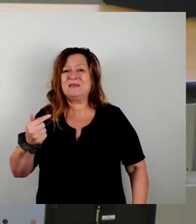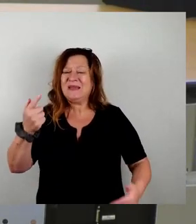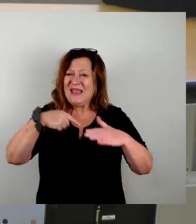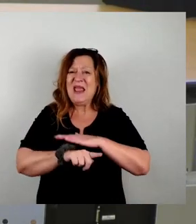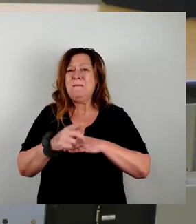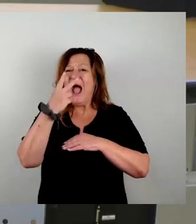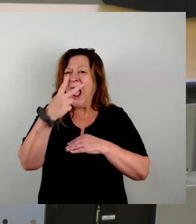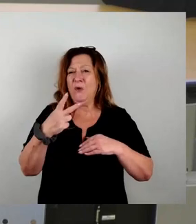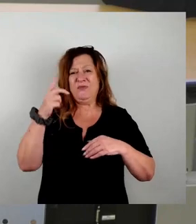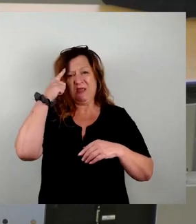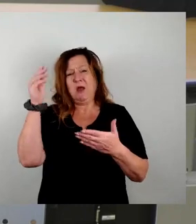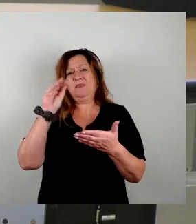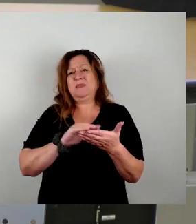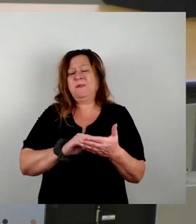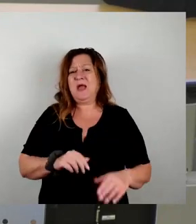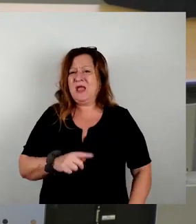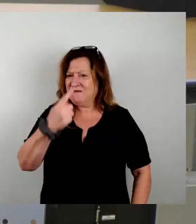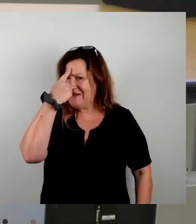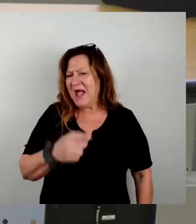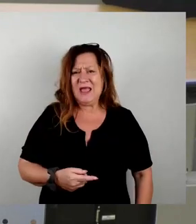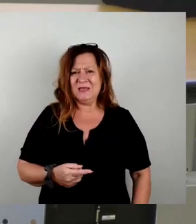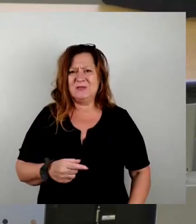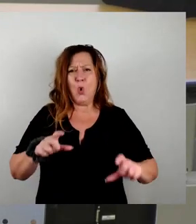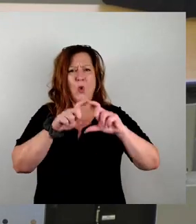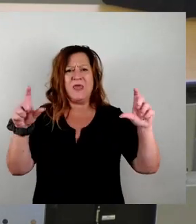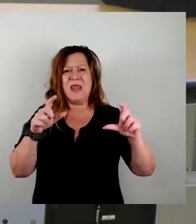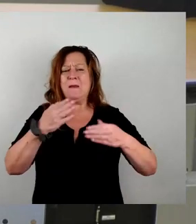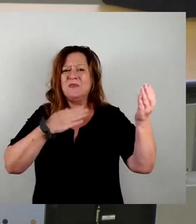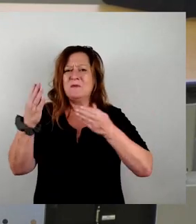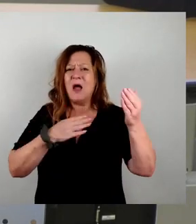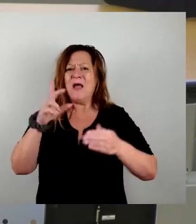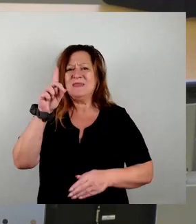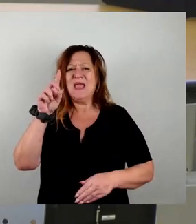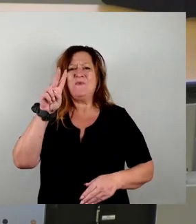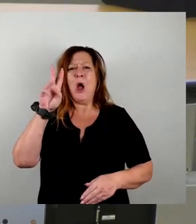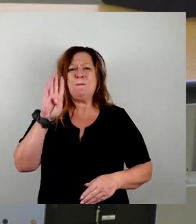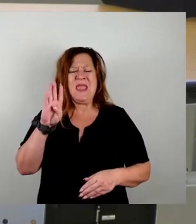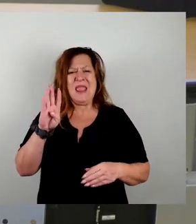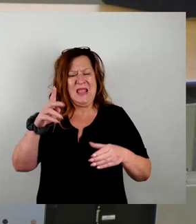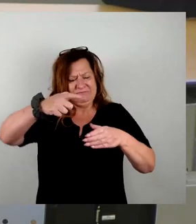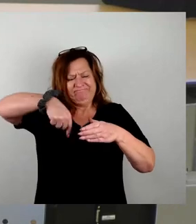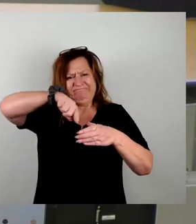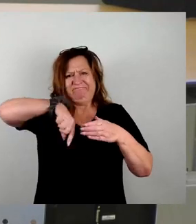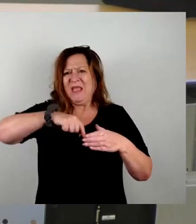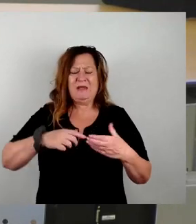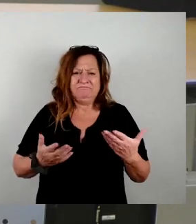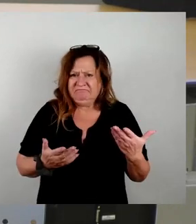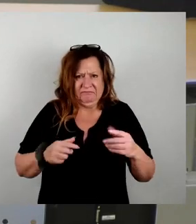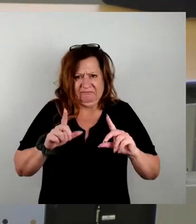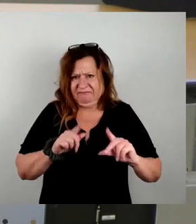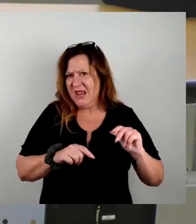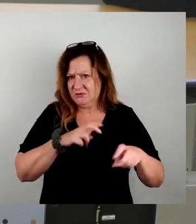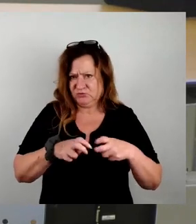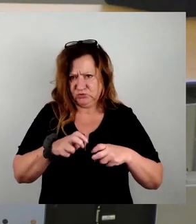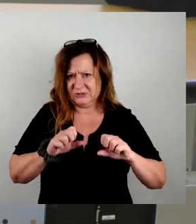sind von Unternehmensberatung, bei der DVB ist intern wenig zu holen. Also wir müssen uns hier ernsthaft Gedanken machen, wie wir die DVB zukünftig